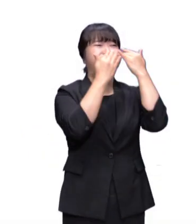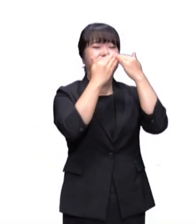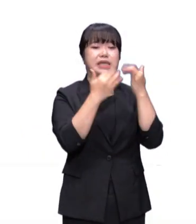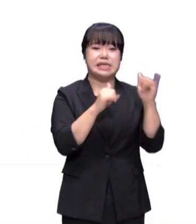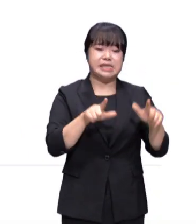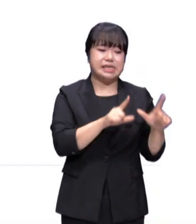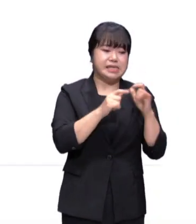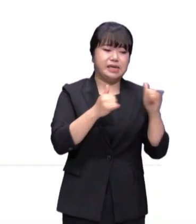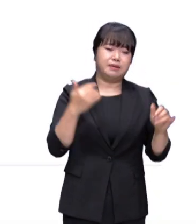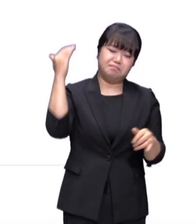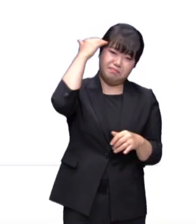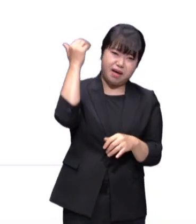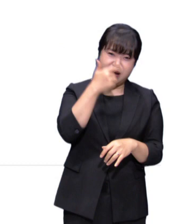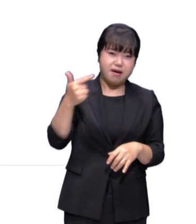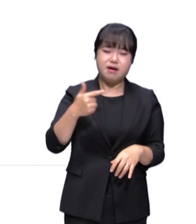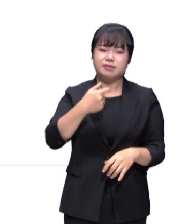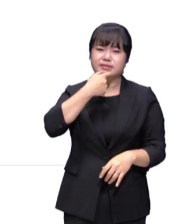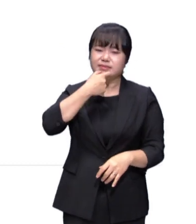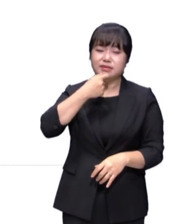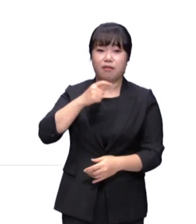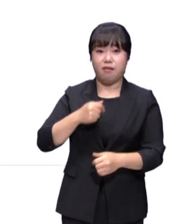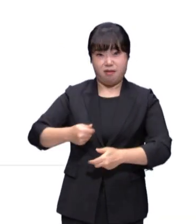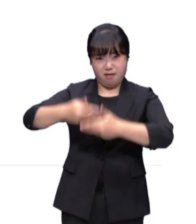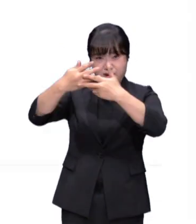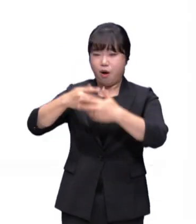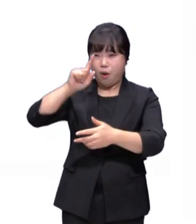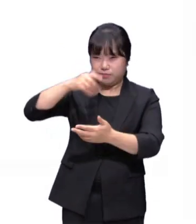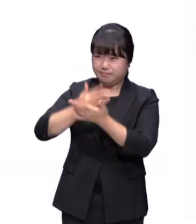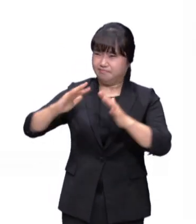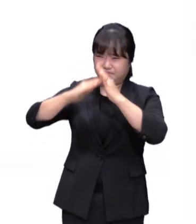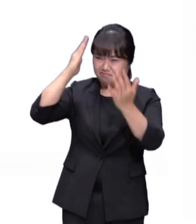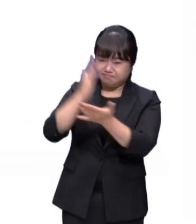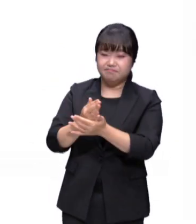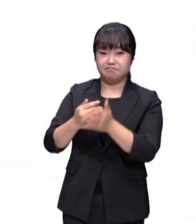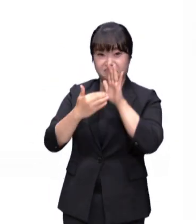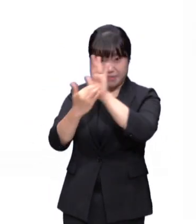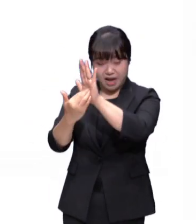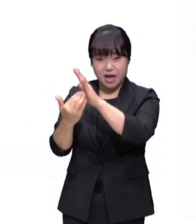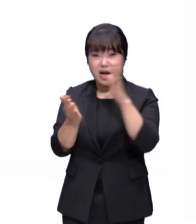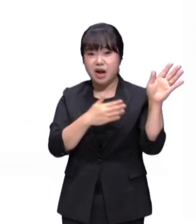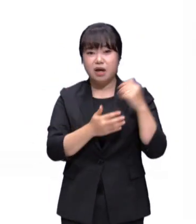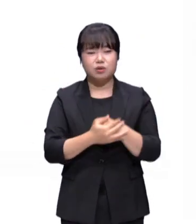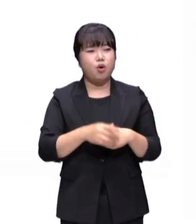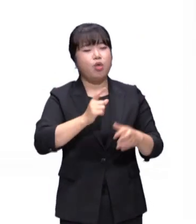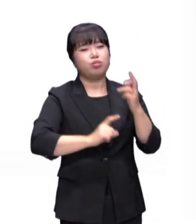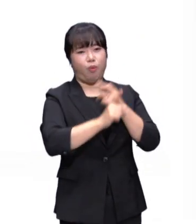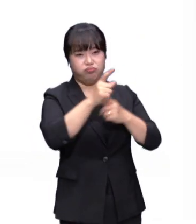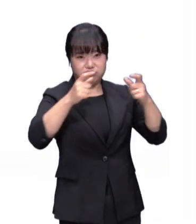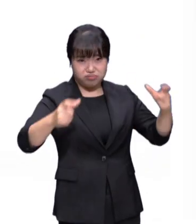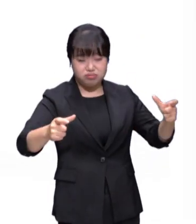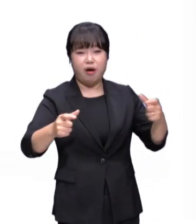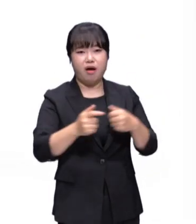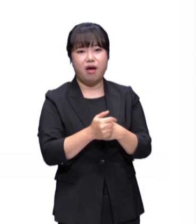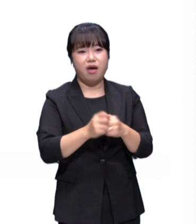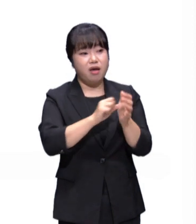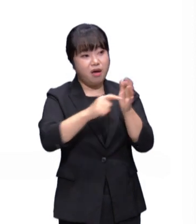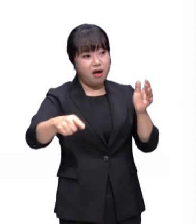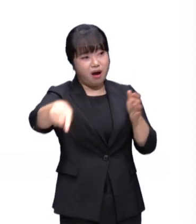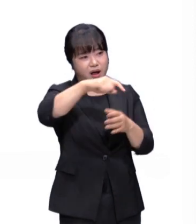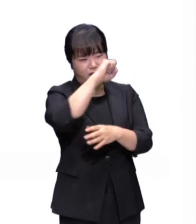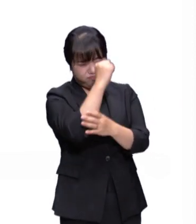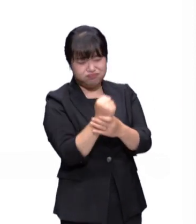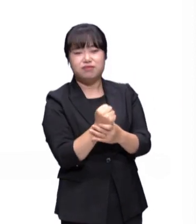것, 물류시설 건립은 절대 안 된다는 의견과 이제 동부 화물터미널 부지도 개발할